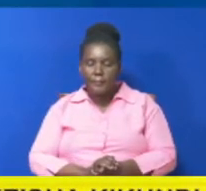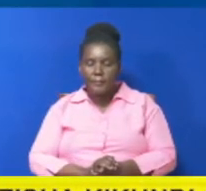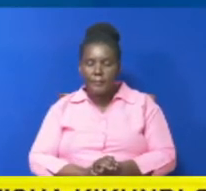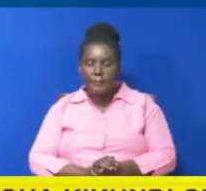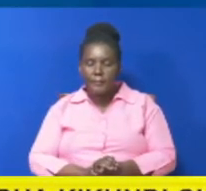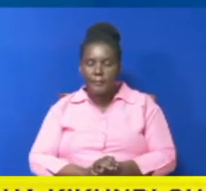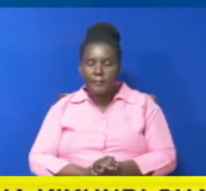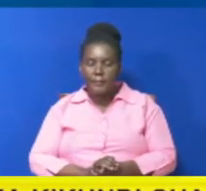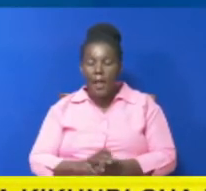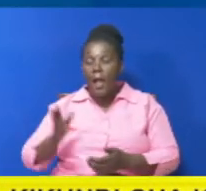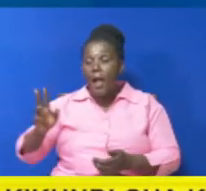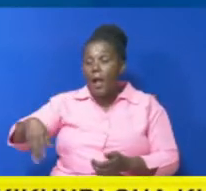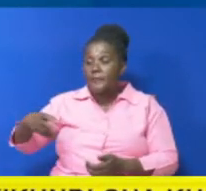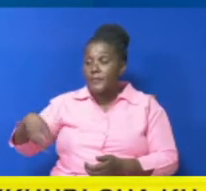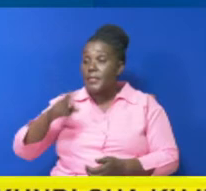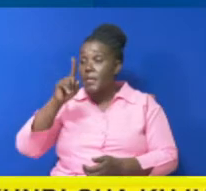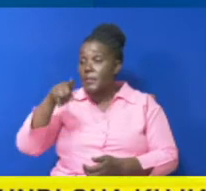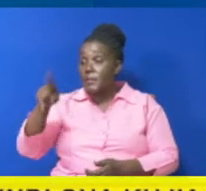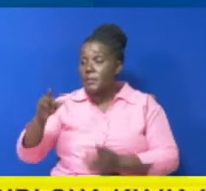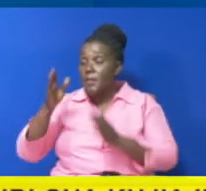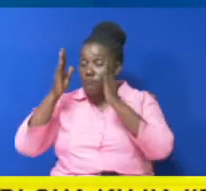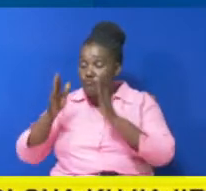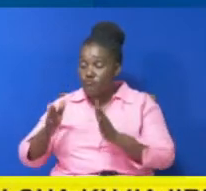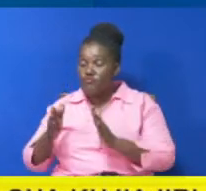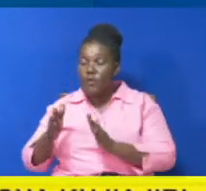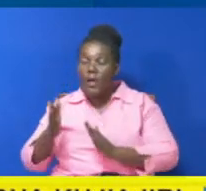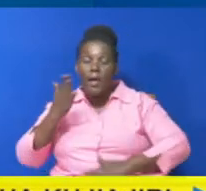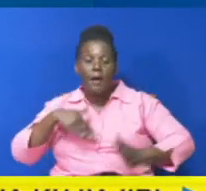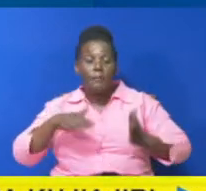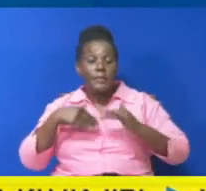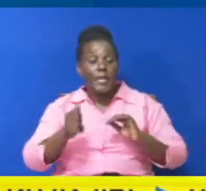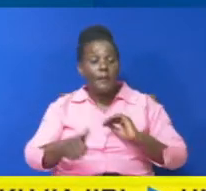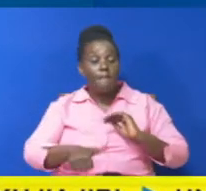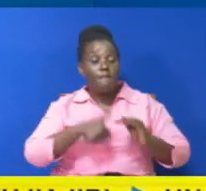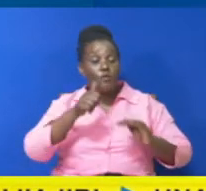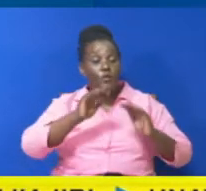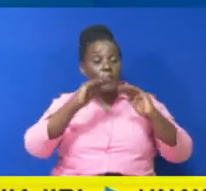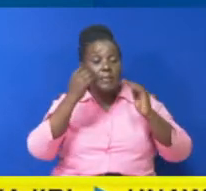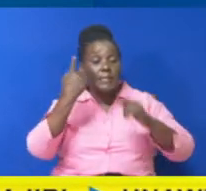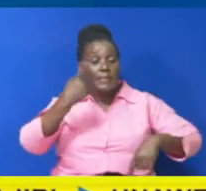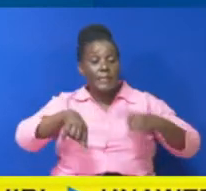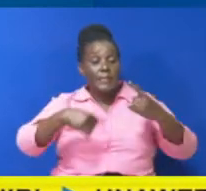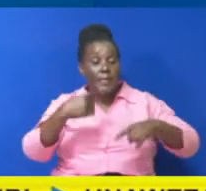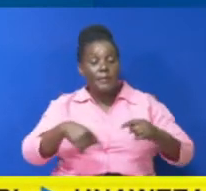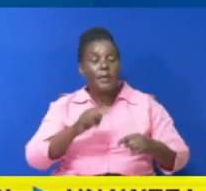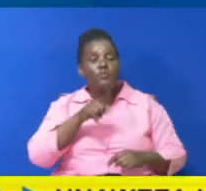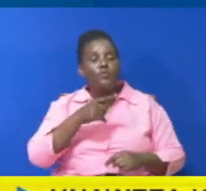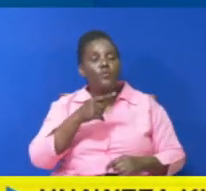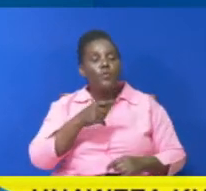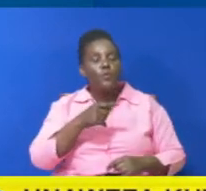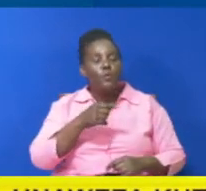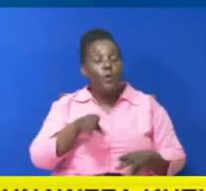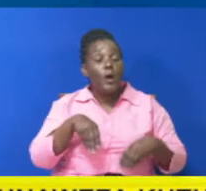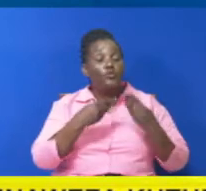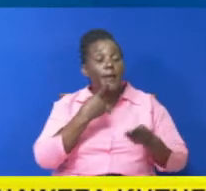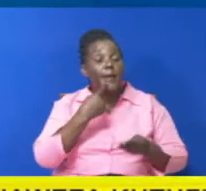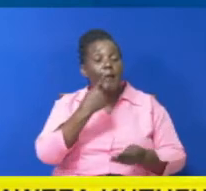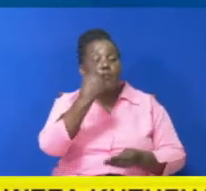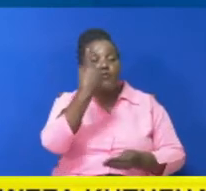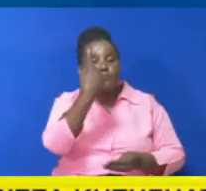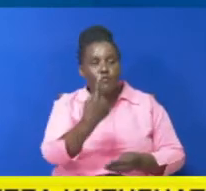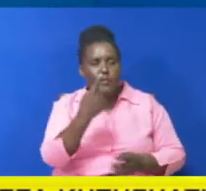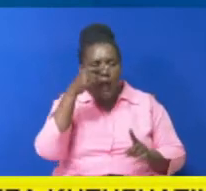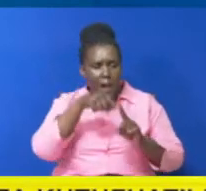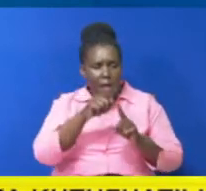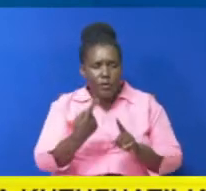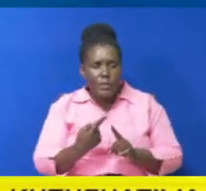Salum Kasim Ali amewataka viongozi wa vyama vya siasa kuwa na kauli moja kwa wafuasi wa vyama vyao ili kuhamasisha kushiriki